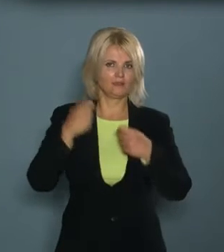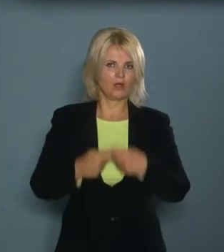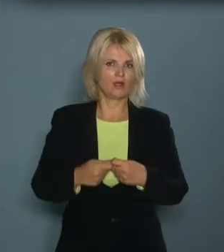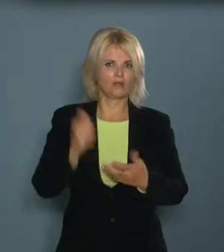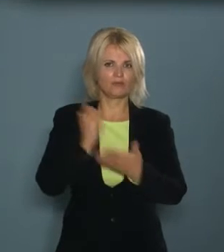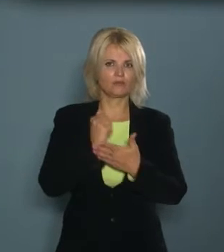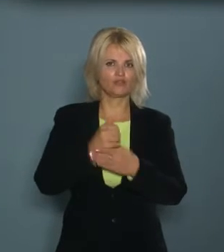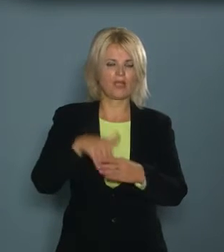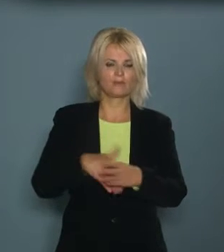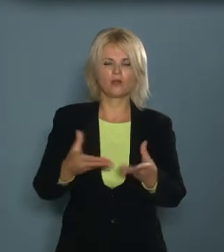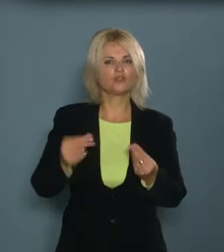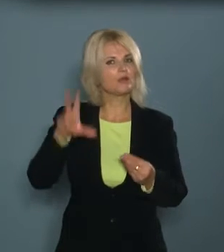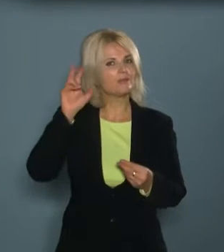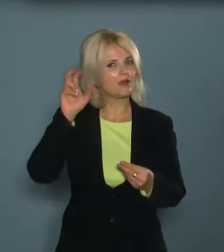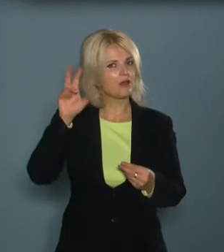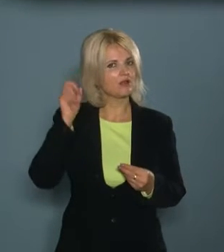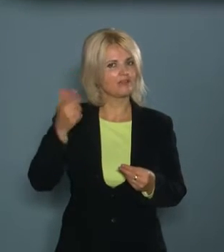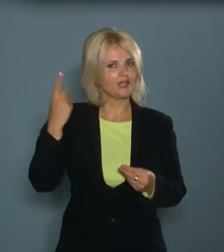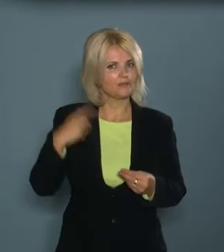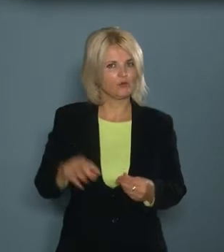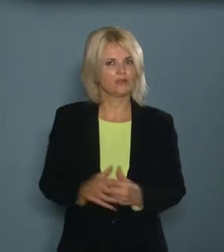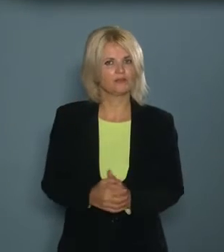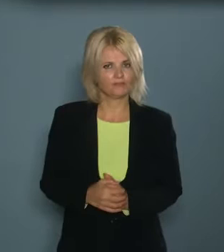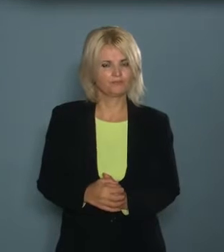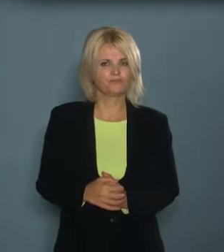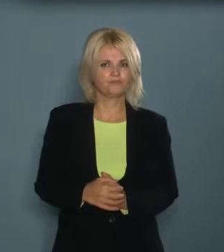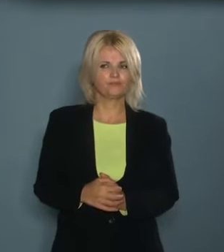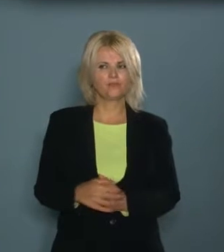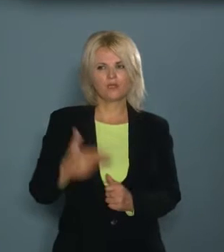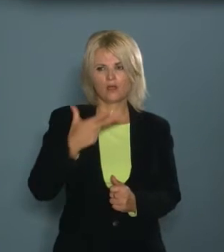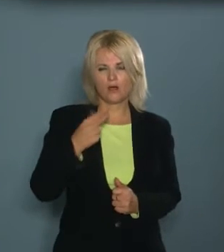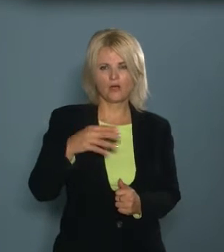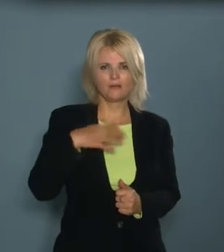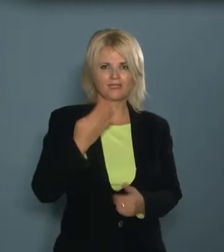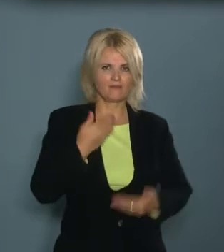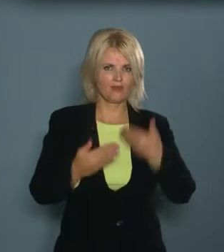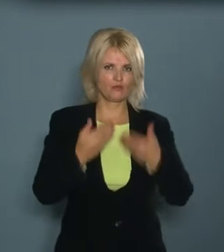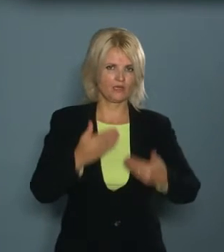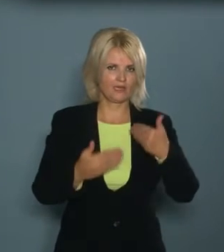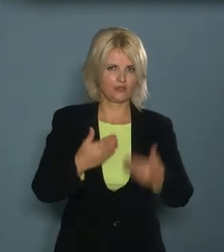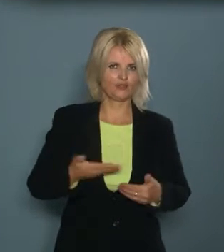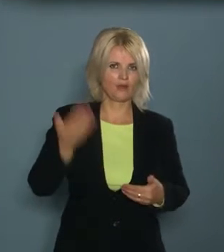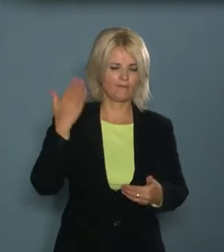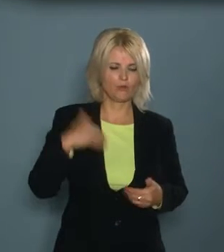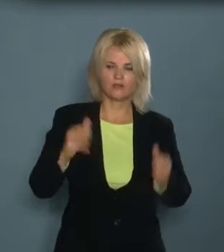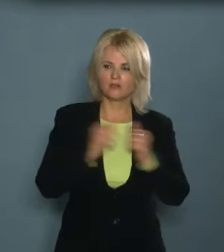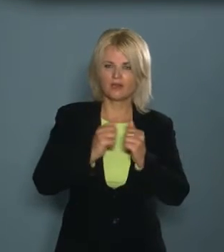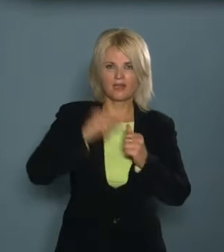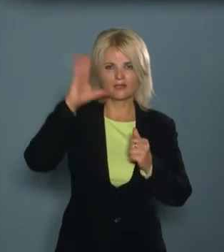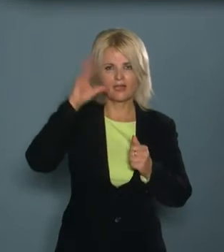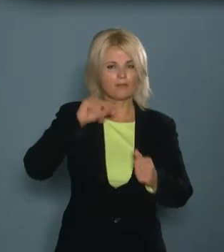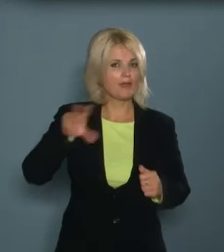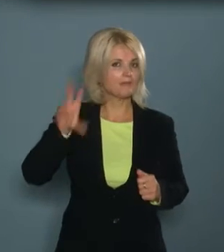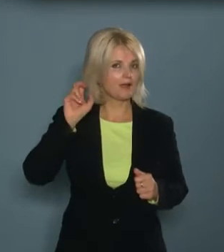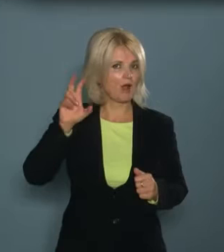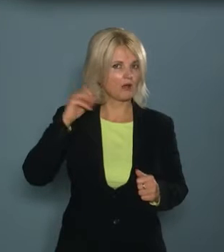Nagyon sok meghallgatás, majdnem minden héten üléseztünk. Tehát szerintem 30 vagy 40 ülésünk volt. Rengeteg embert